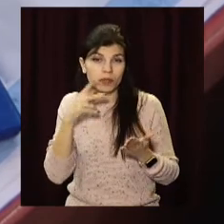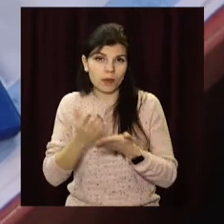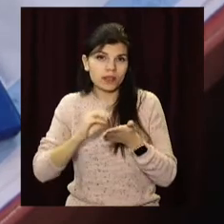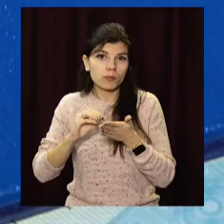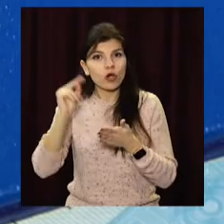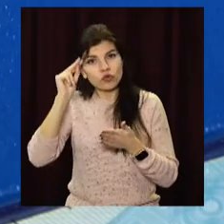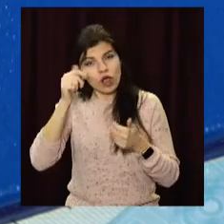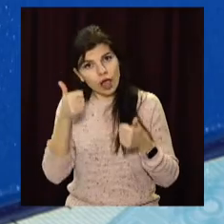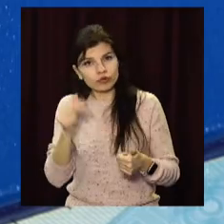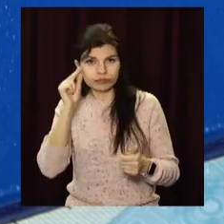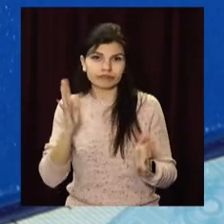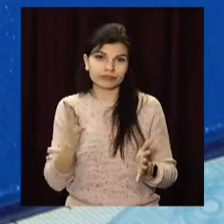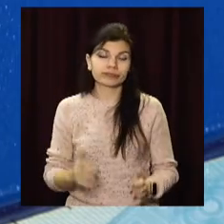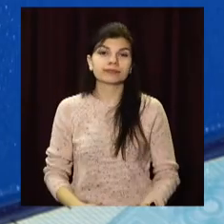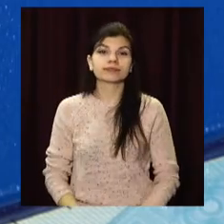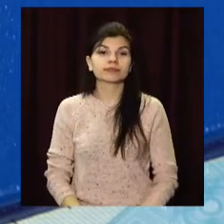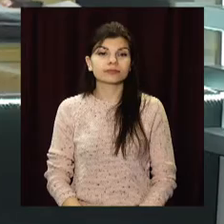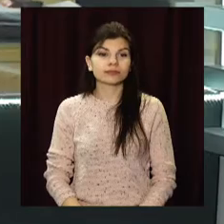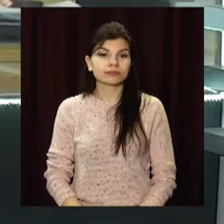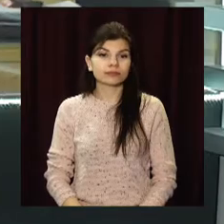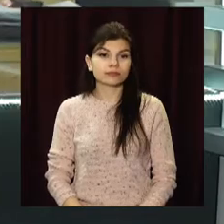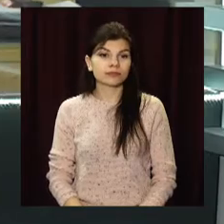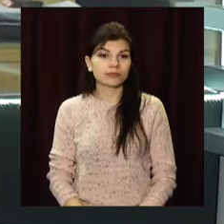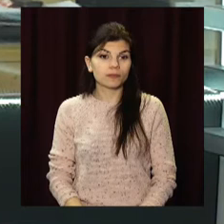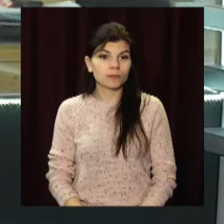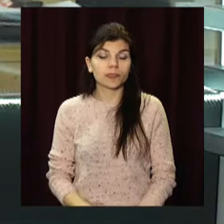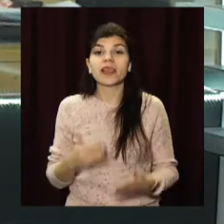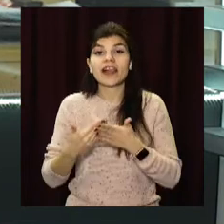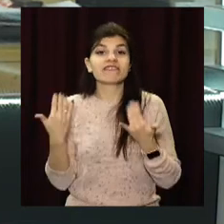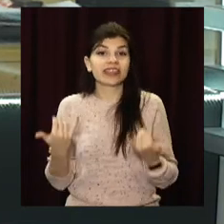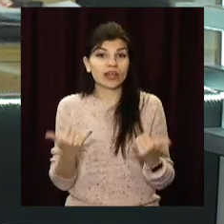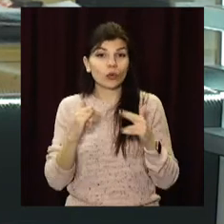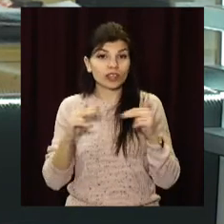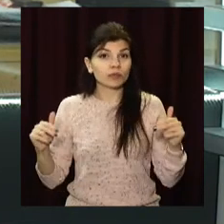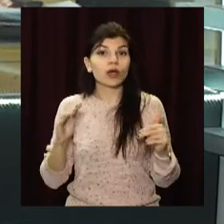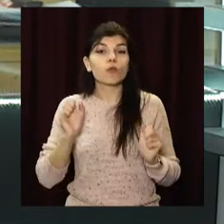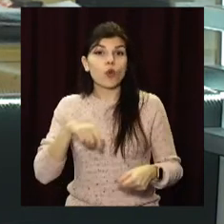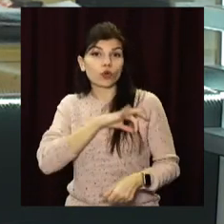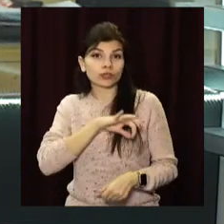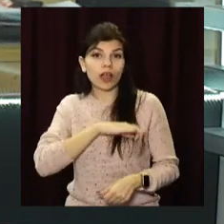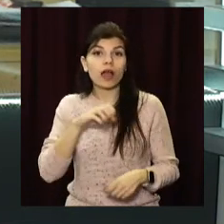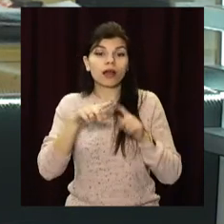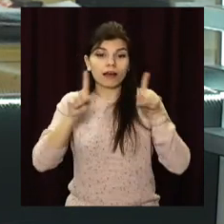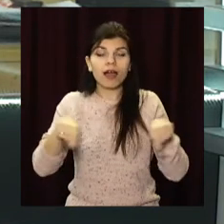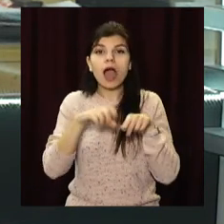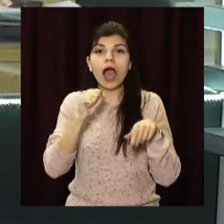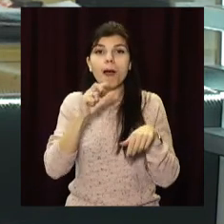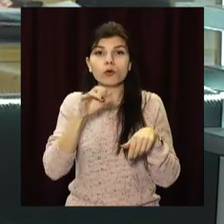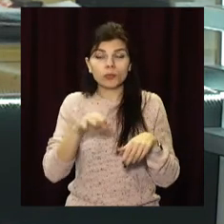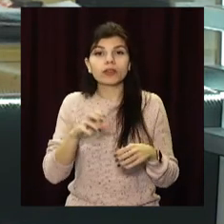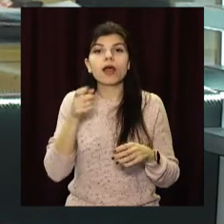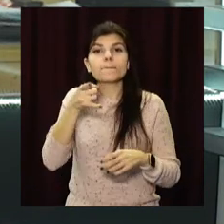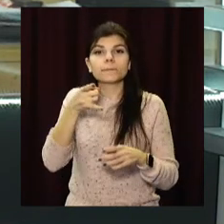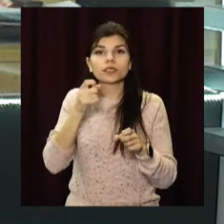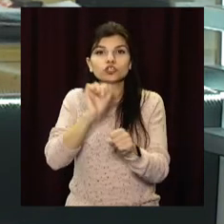Олександр Вернігоров, Open News, телеканал «Відкритий». Віднині у Дніпрі можна користуватися абонементами на паркування і на